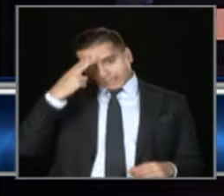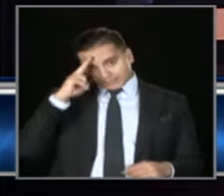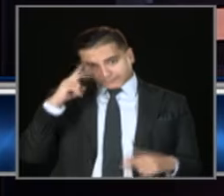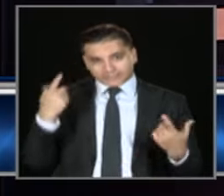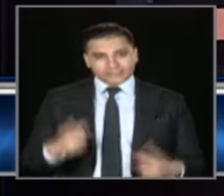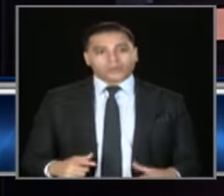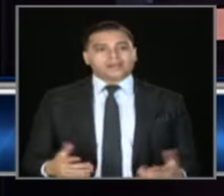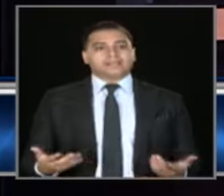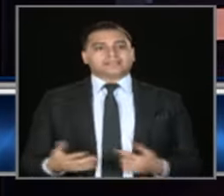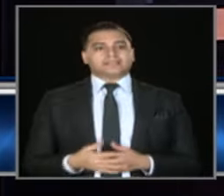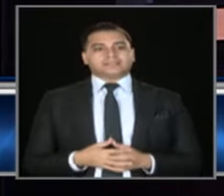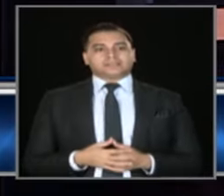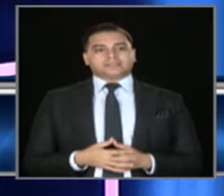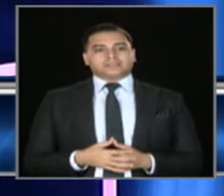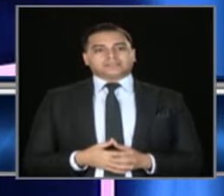هي؟